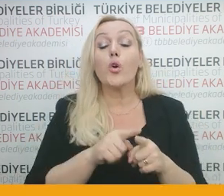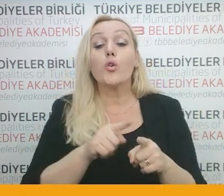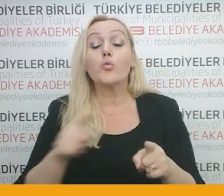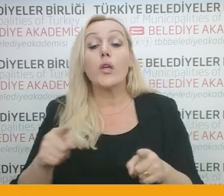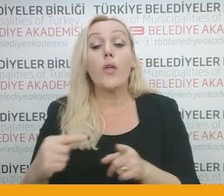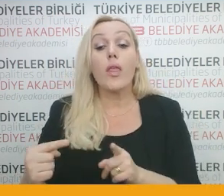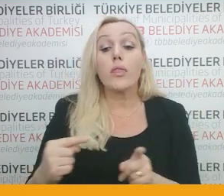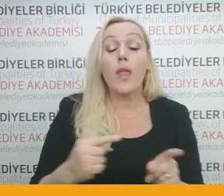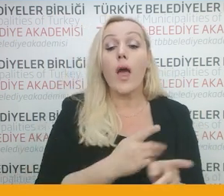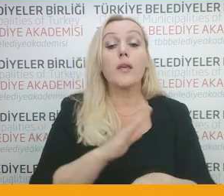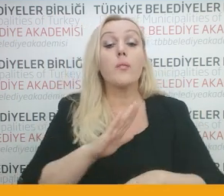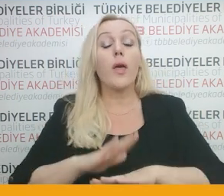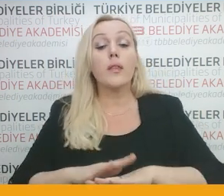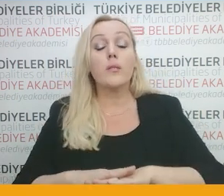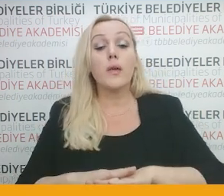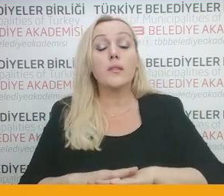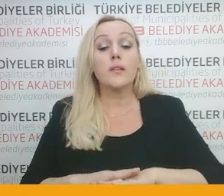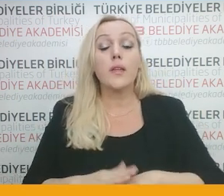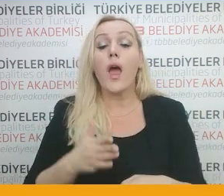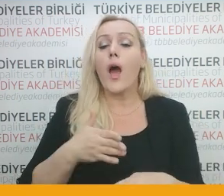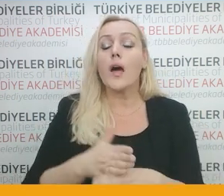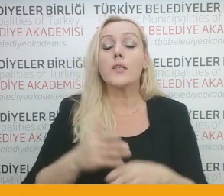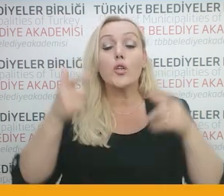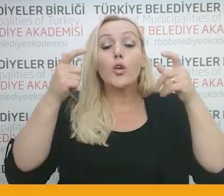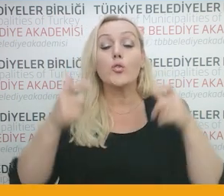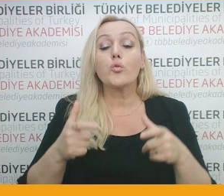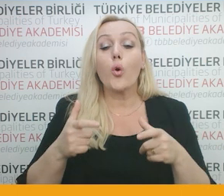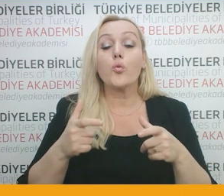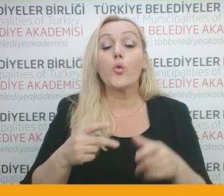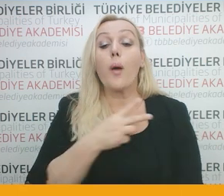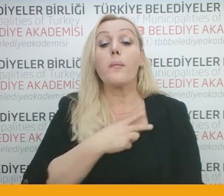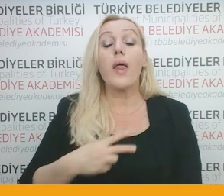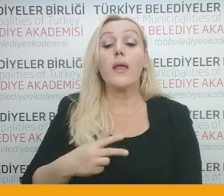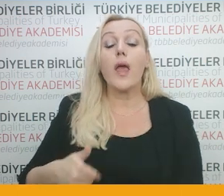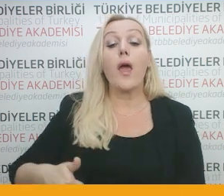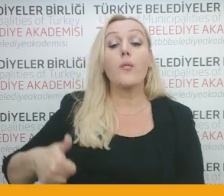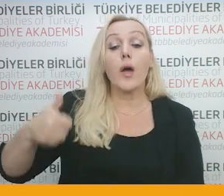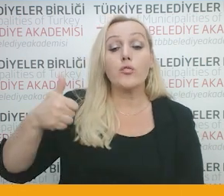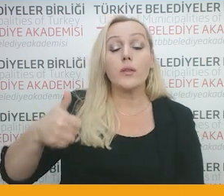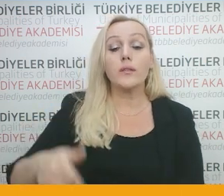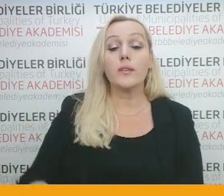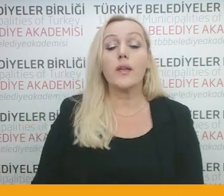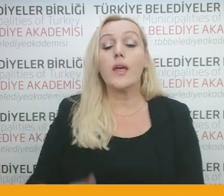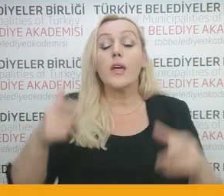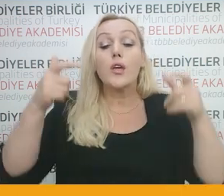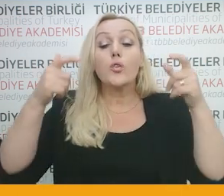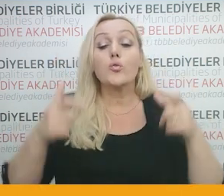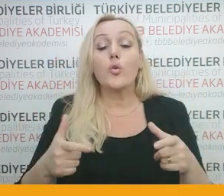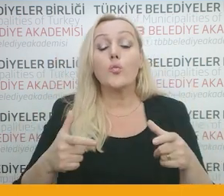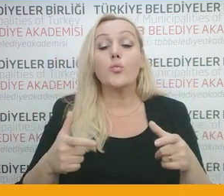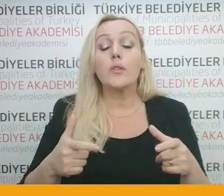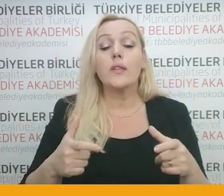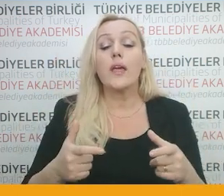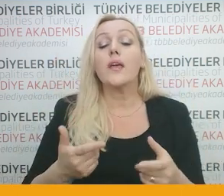gözetilmesinden, uygulamasından asıl sorumlu üst yönetici yani belediye başkanıdır. Sorumlulukları altındaki